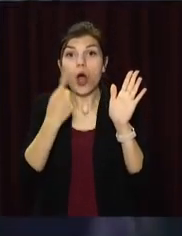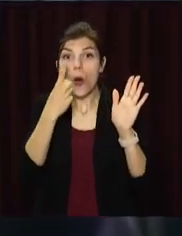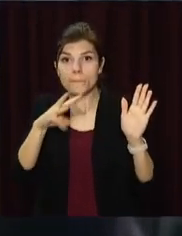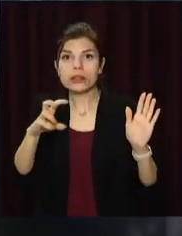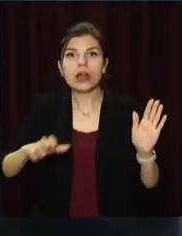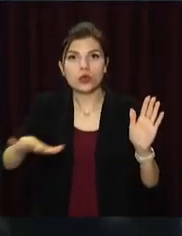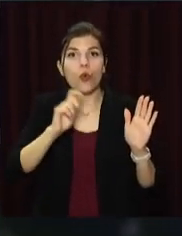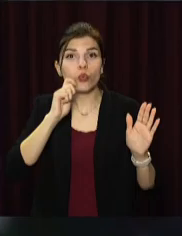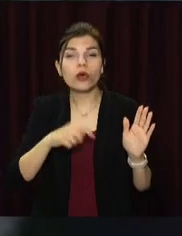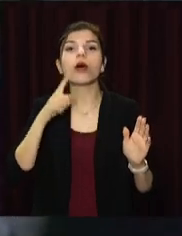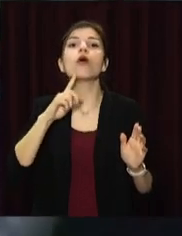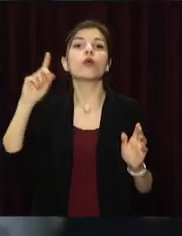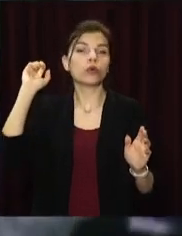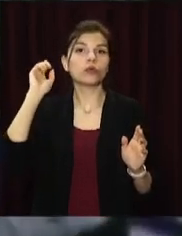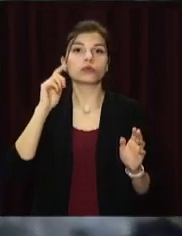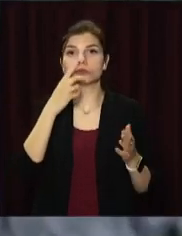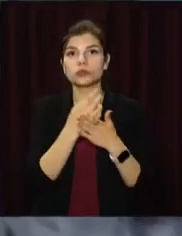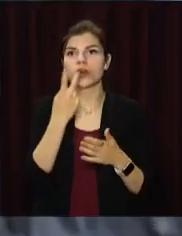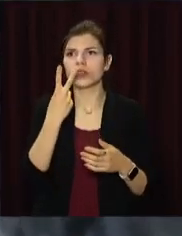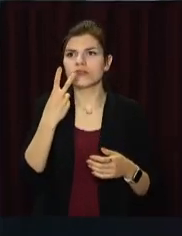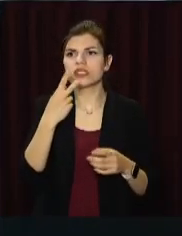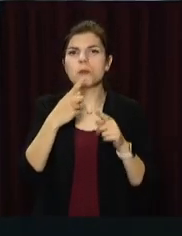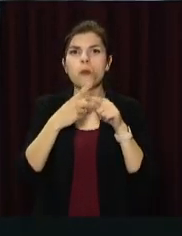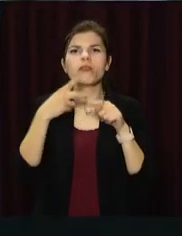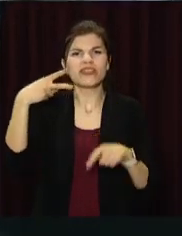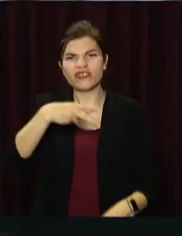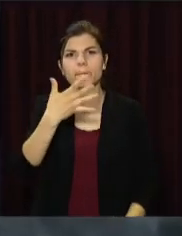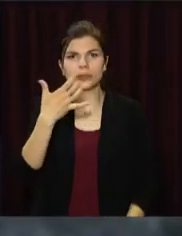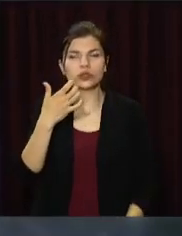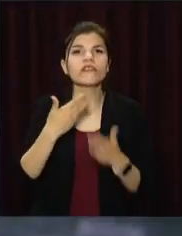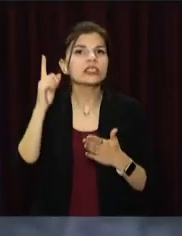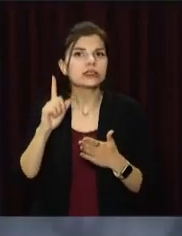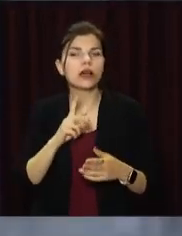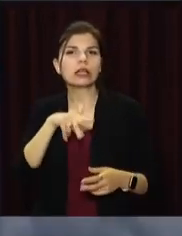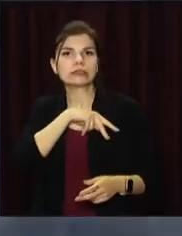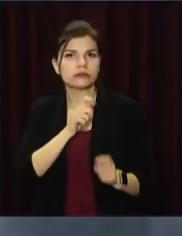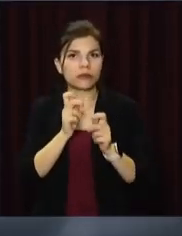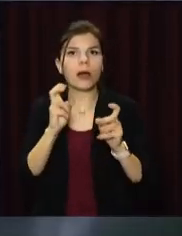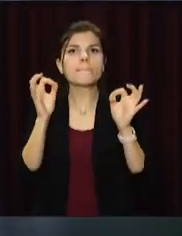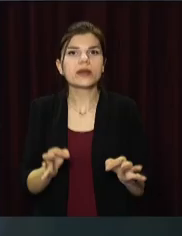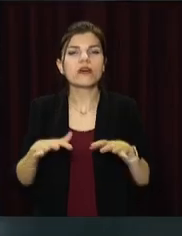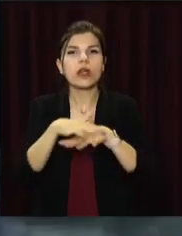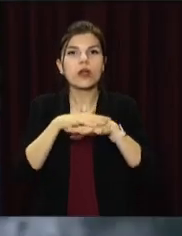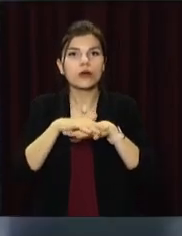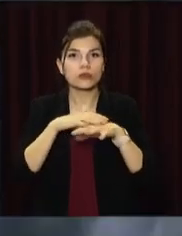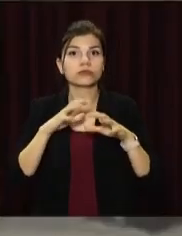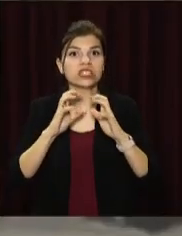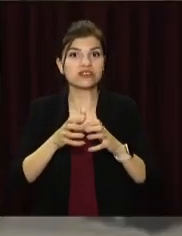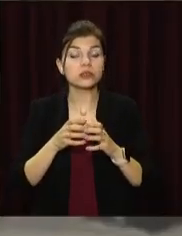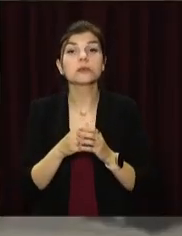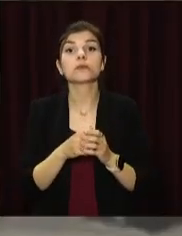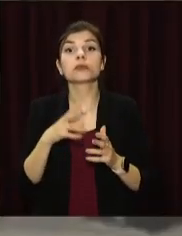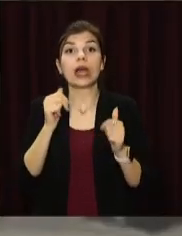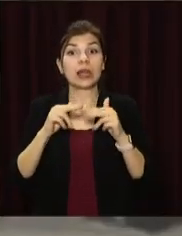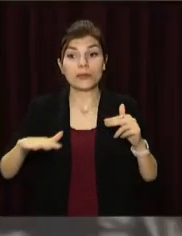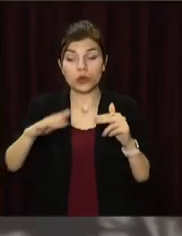України. Торік понад 2,5 тисячі українців отримали від Ізраїлю звання «Праведник народів світу». На